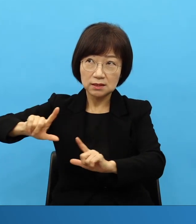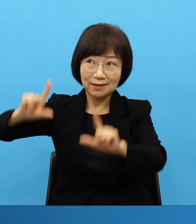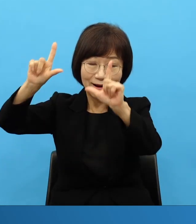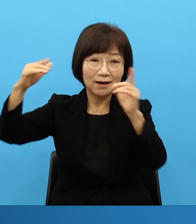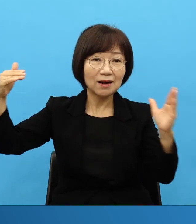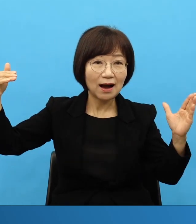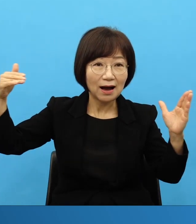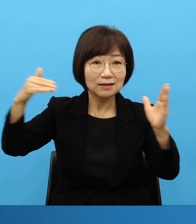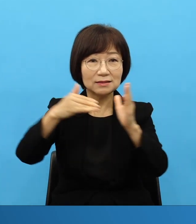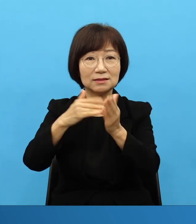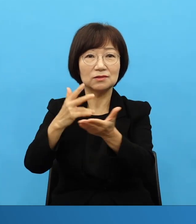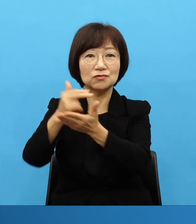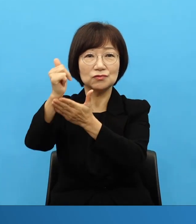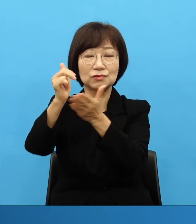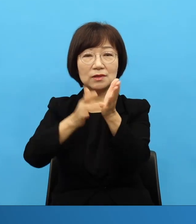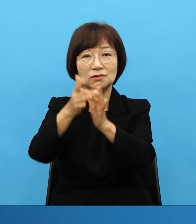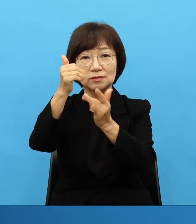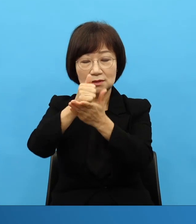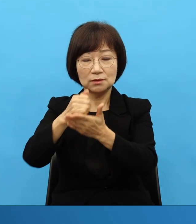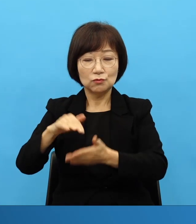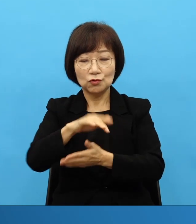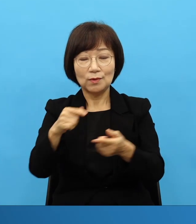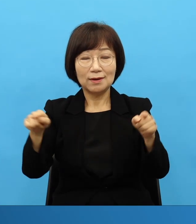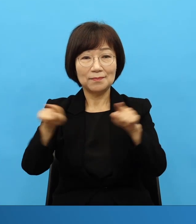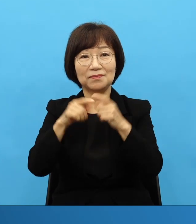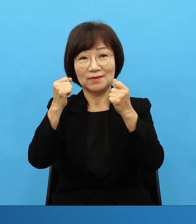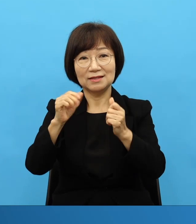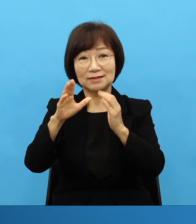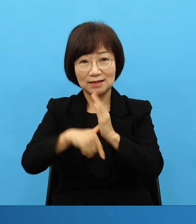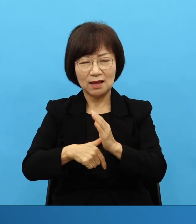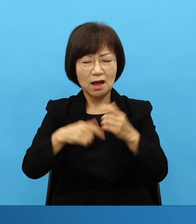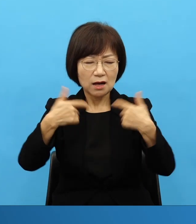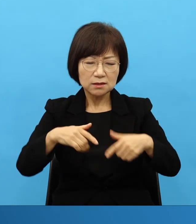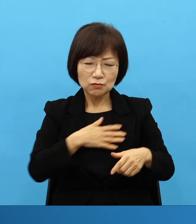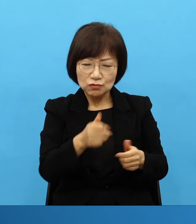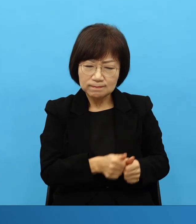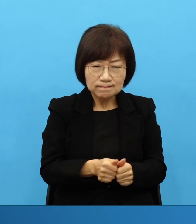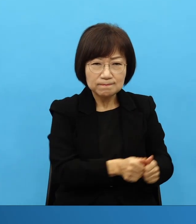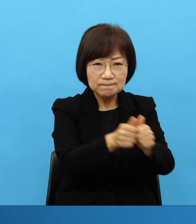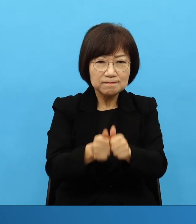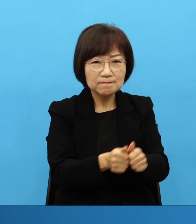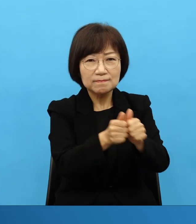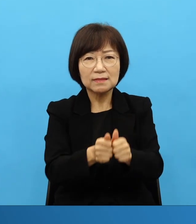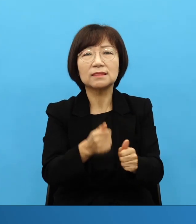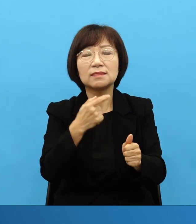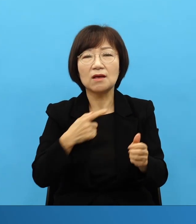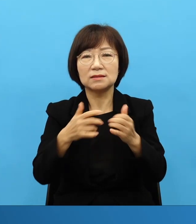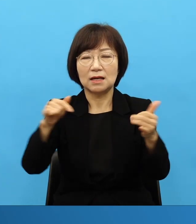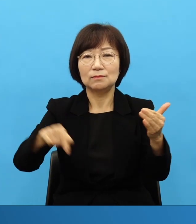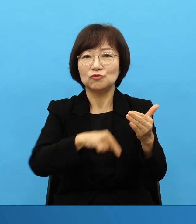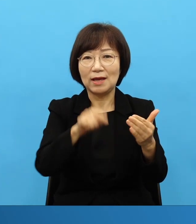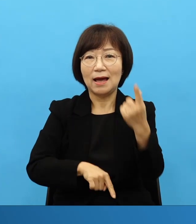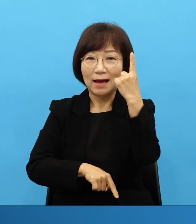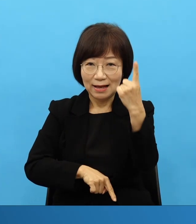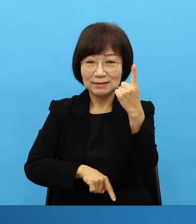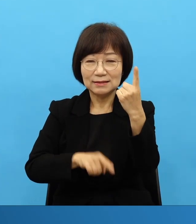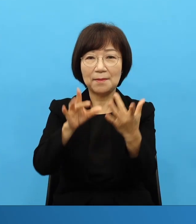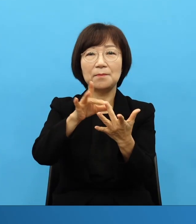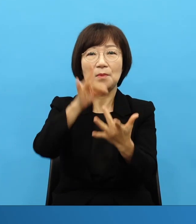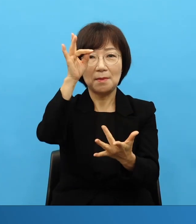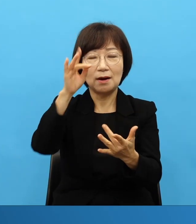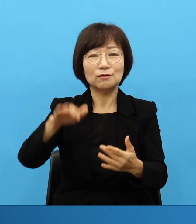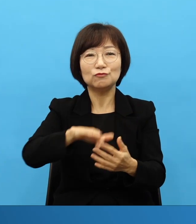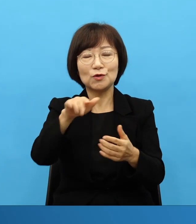주 예수께서 우리 가운데 출입하실 때에 항상 우리와 함께 다니던 사람 중에 한 사람을 하나를